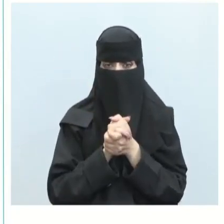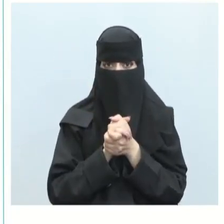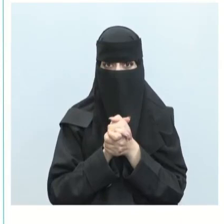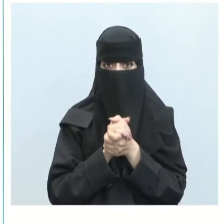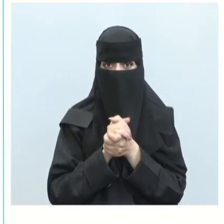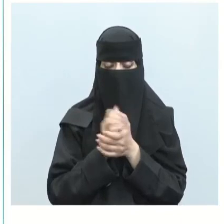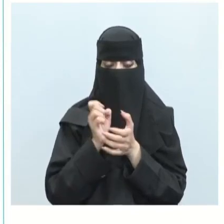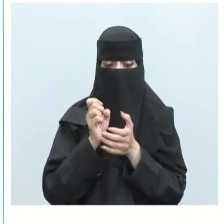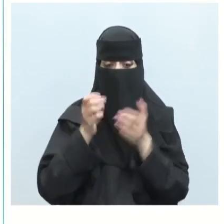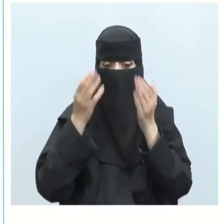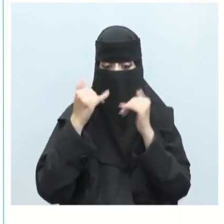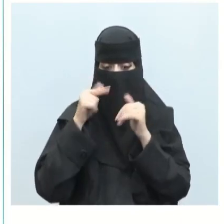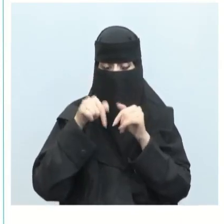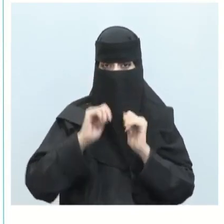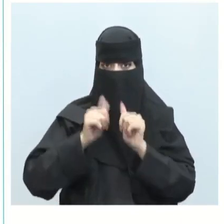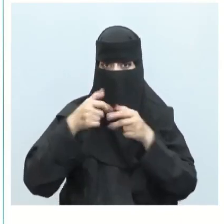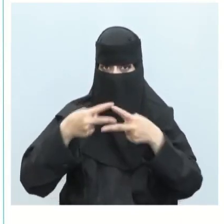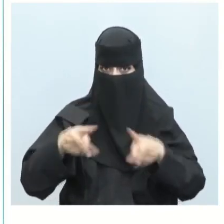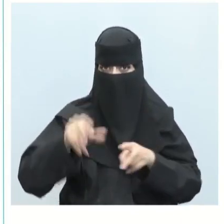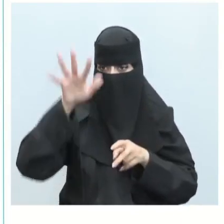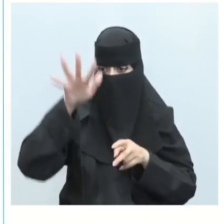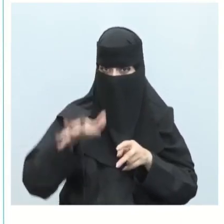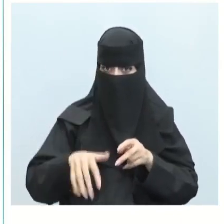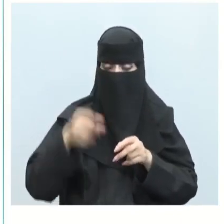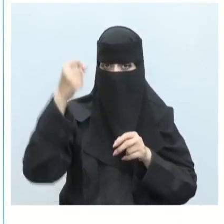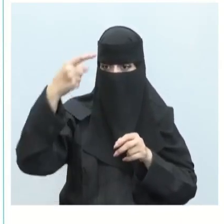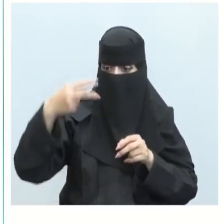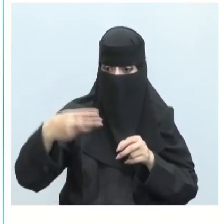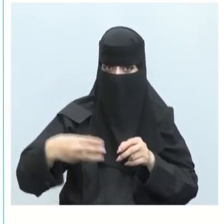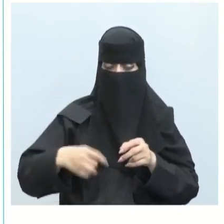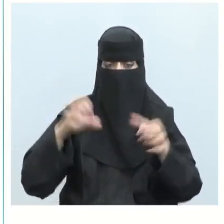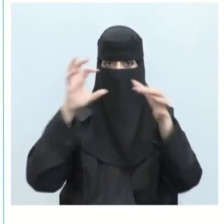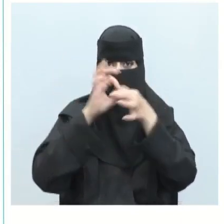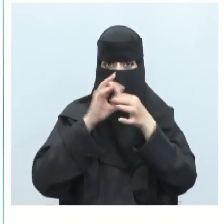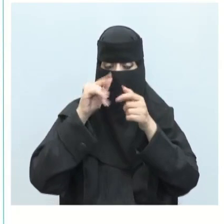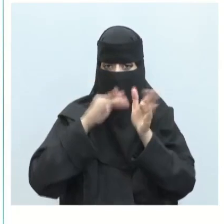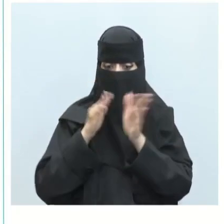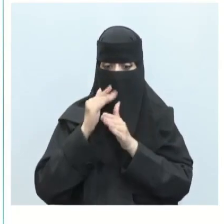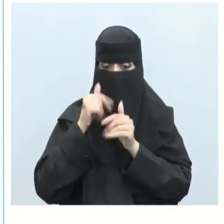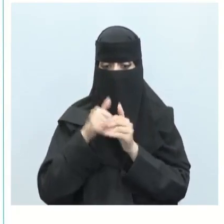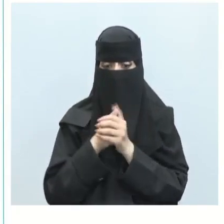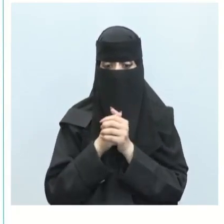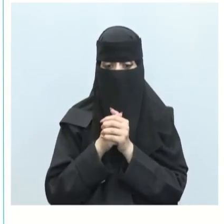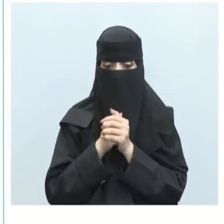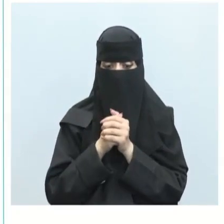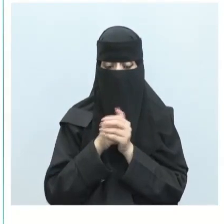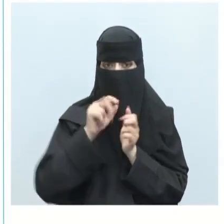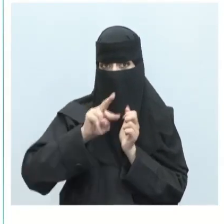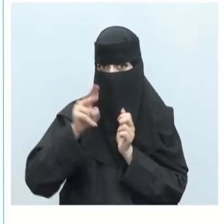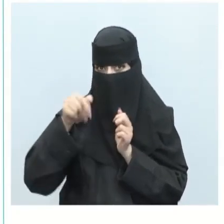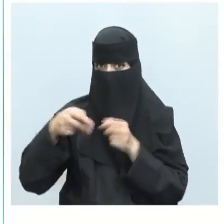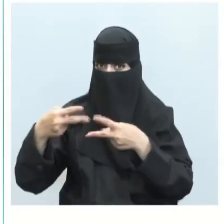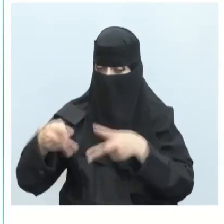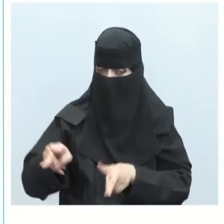ريكوست ستور اي نقوم بفتح جميع طلبات هذا الاقتران او هذا البروتوكول نقوم بالضغط